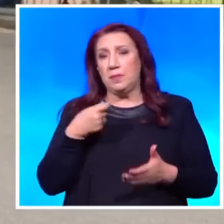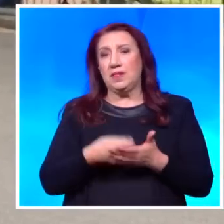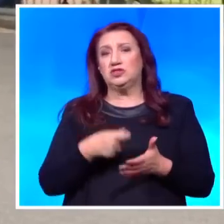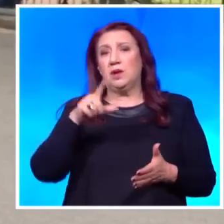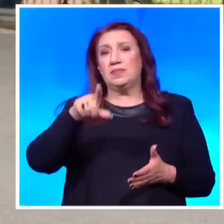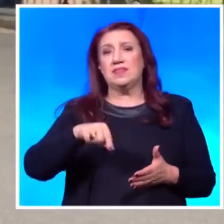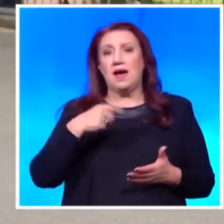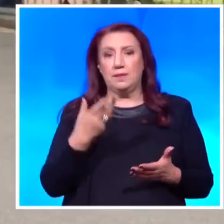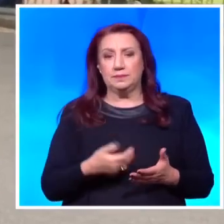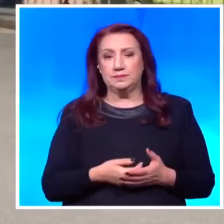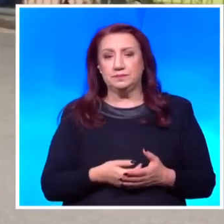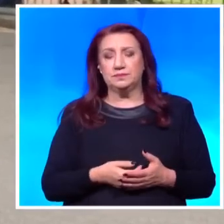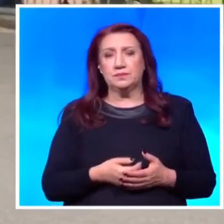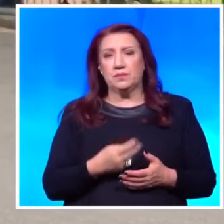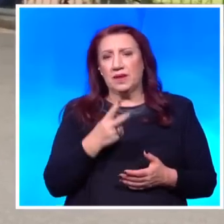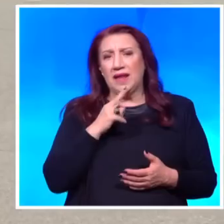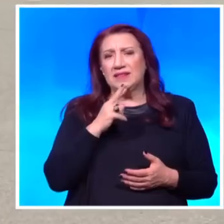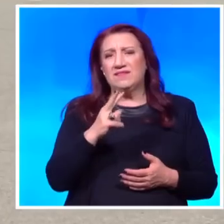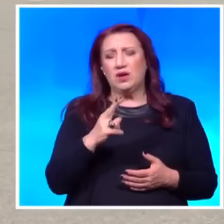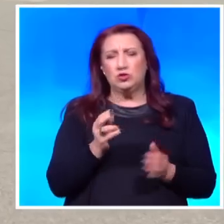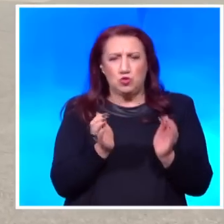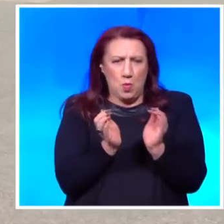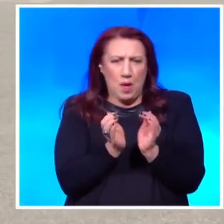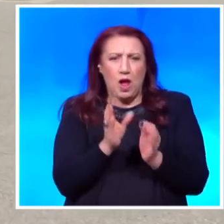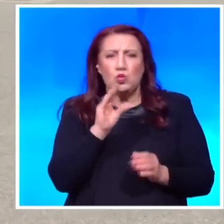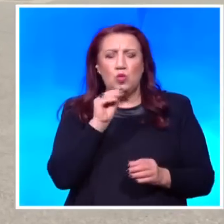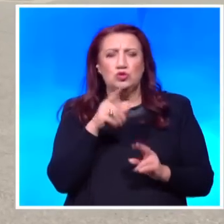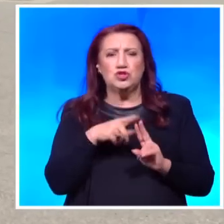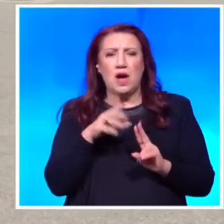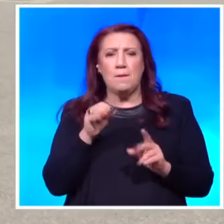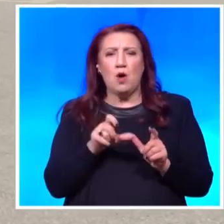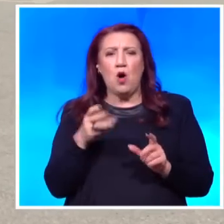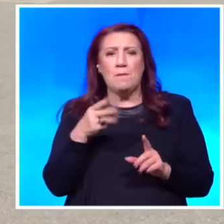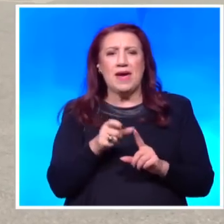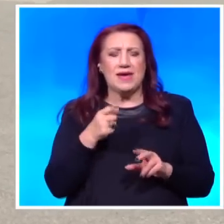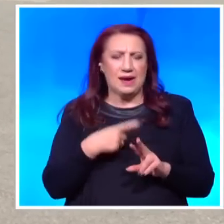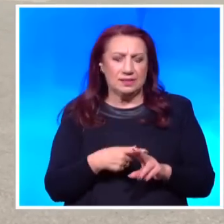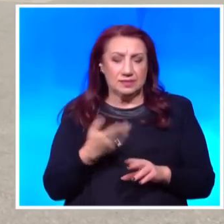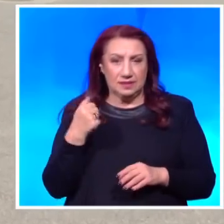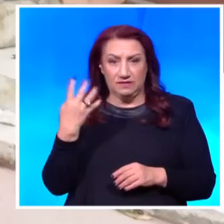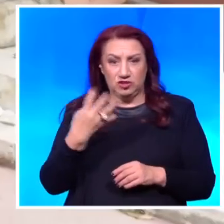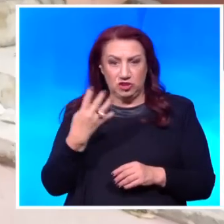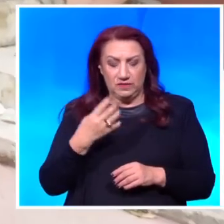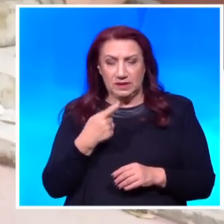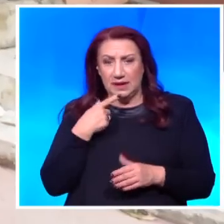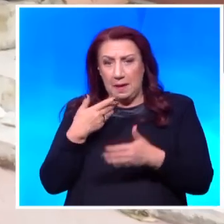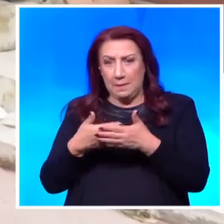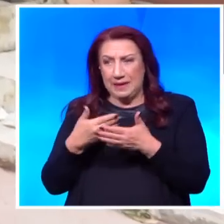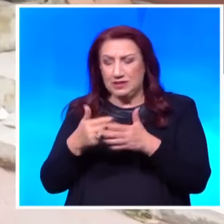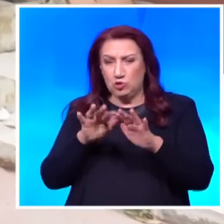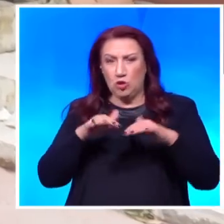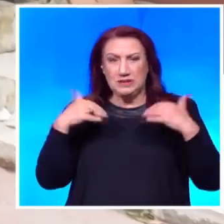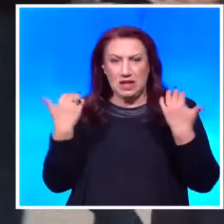Последната разходка на 2-годишния помаран е в четвъртък вечерта, когато до стадион Хаджи Димитър овчарките на Лечков нападат